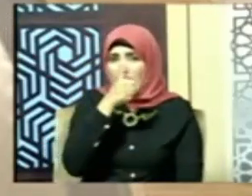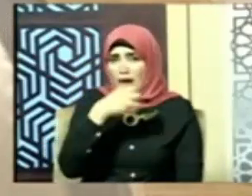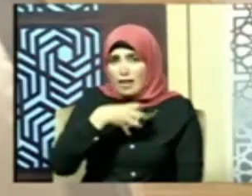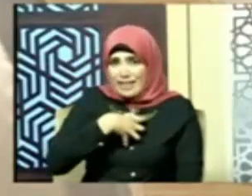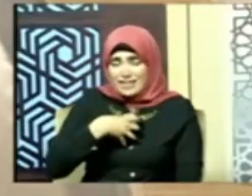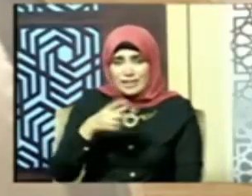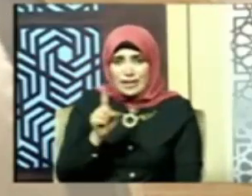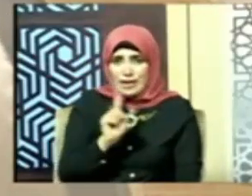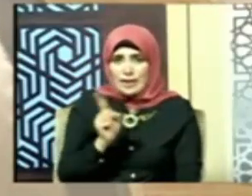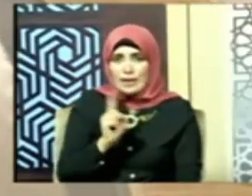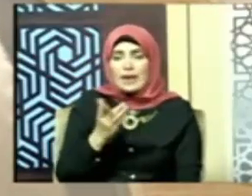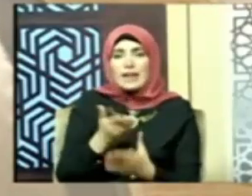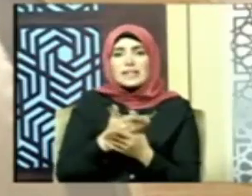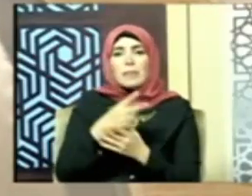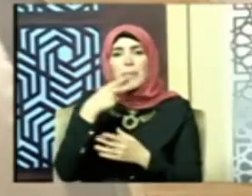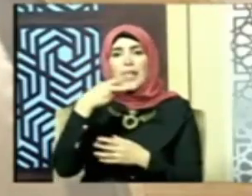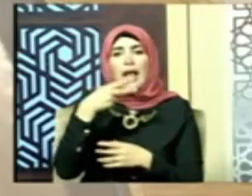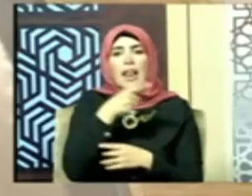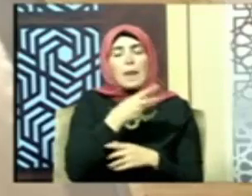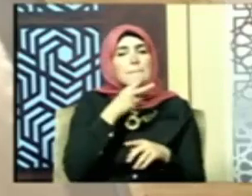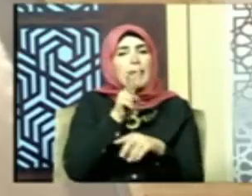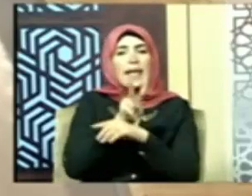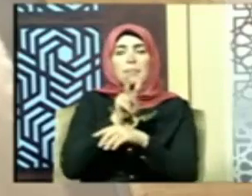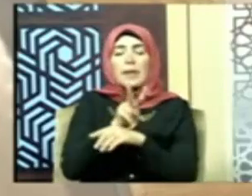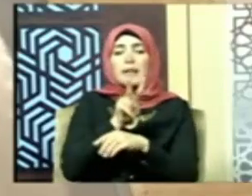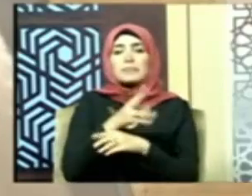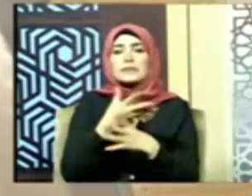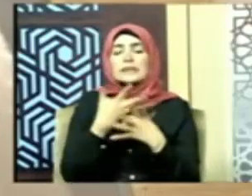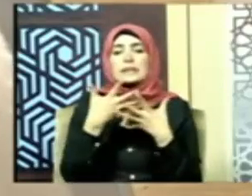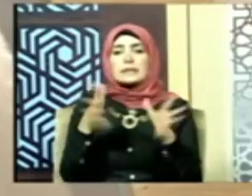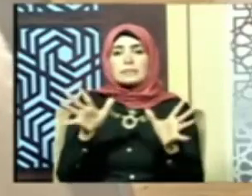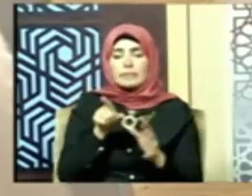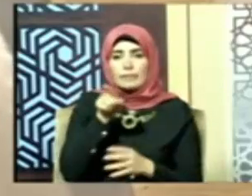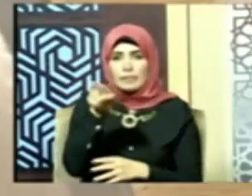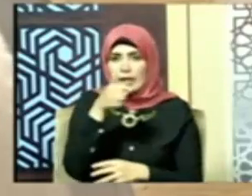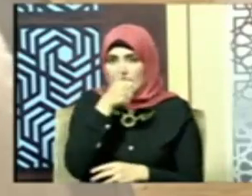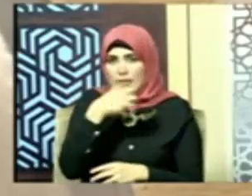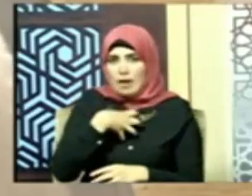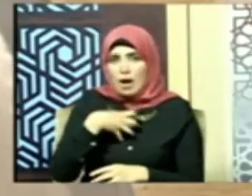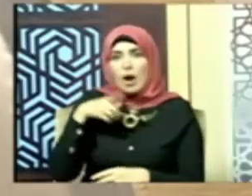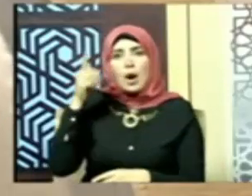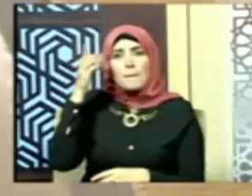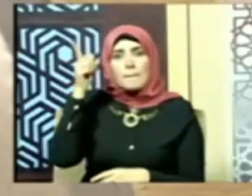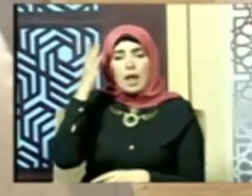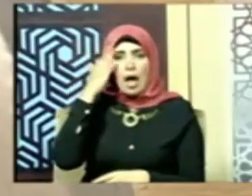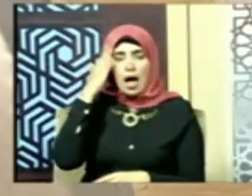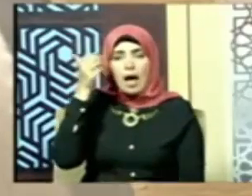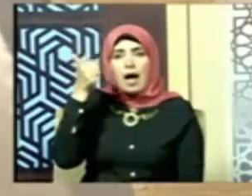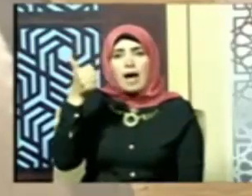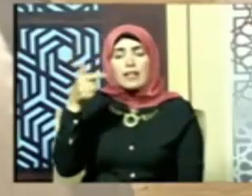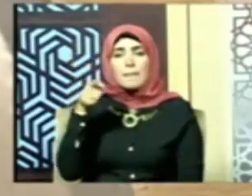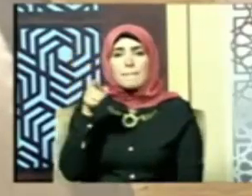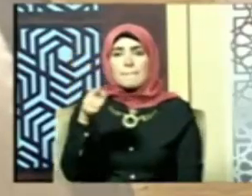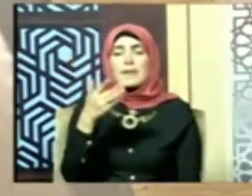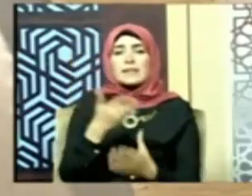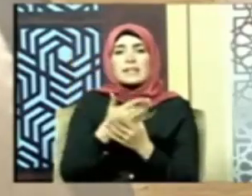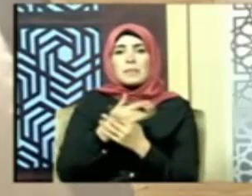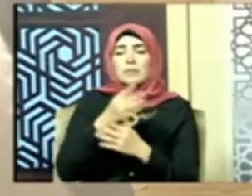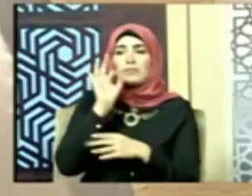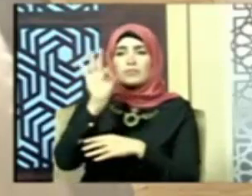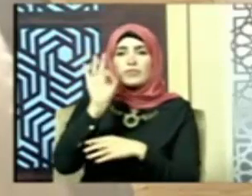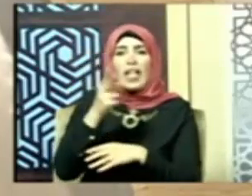يا محمد، إنه ليحزنك الذي يقولون، الذي